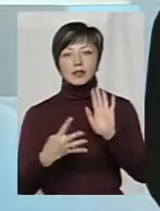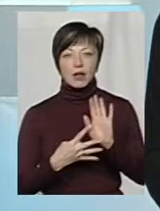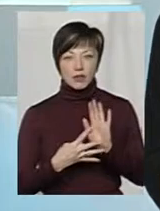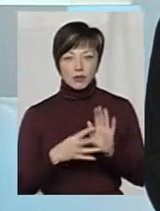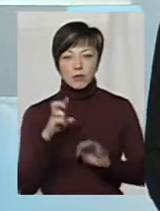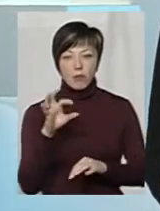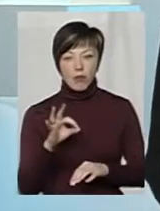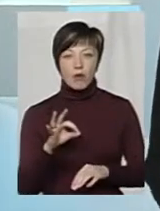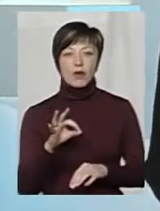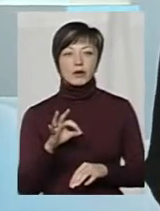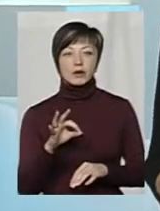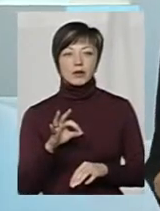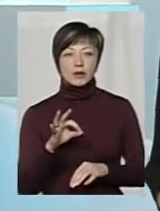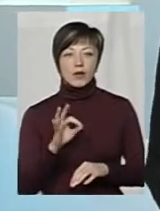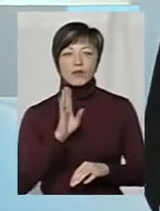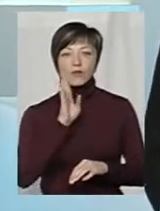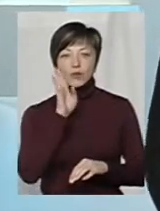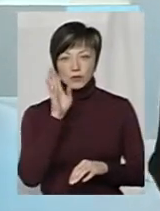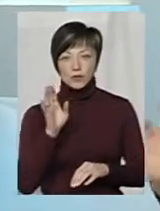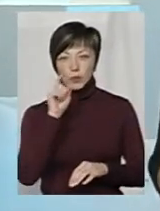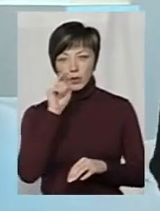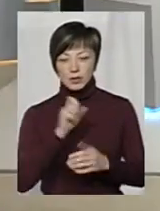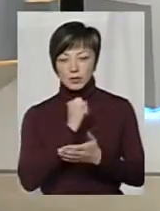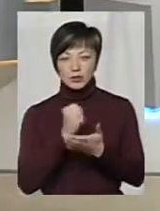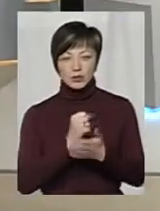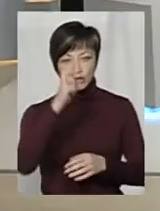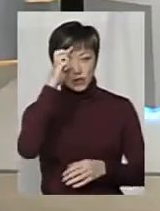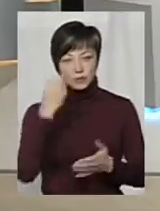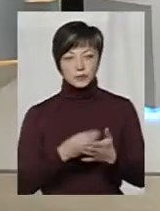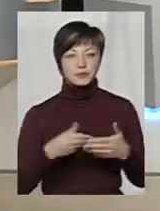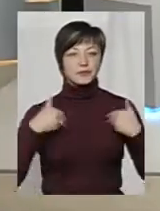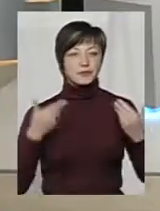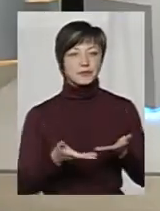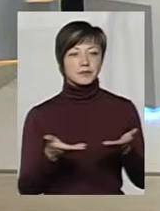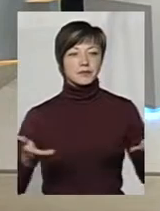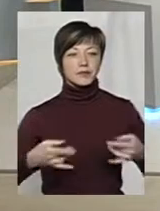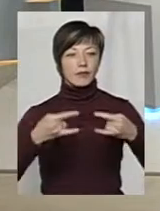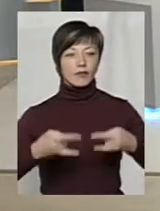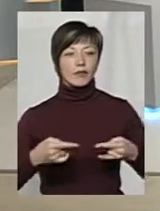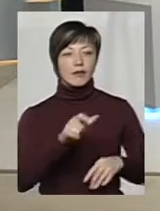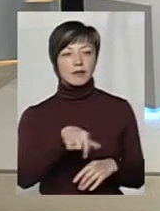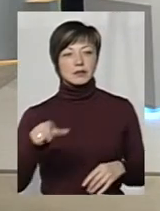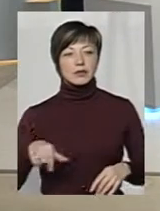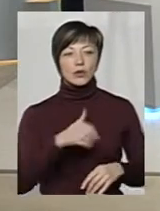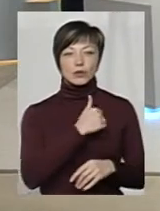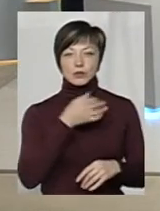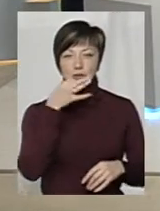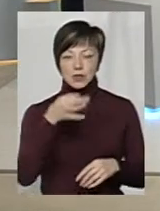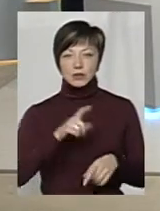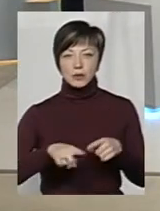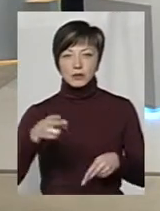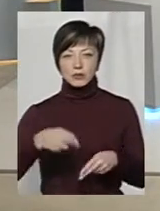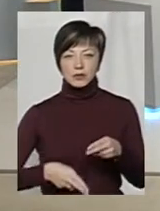2019, бо ж якраз в досвіда сьогодні прийняли державний бюджет. Прошу. Ну, вітаю всіх телеглядачів. Хочу сказати, що наближається до